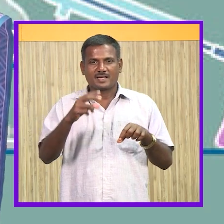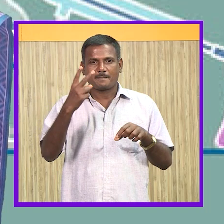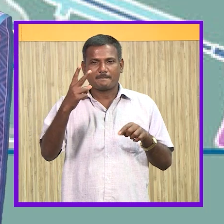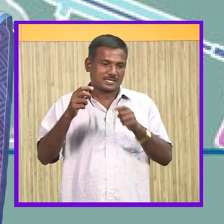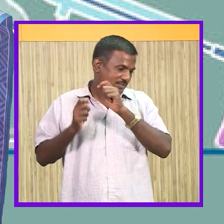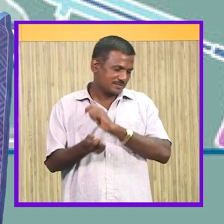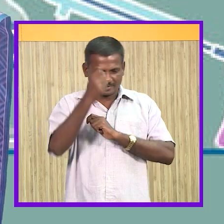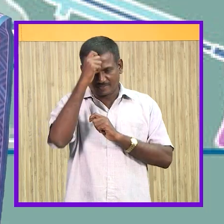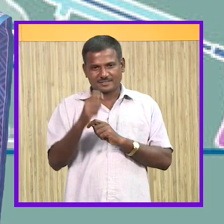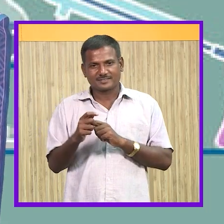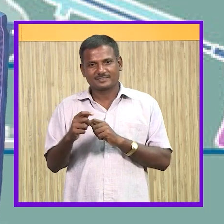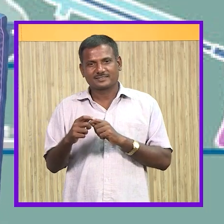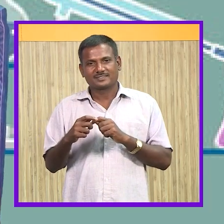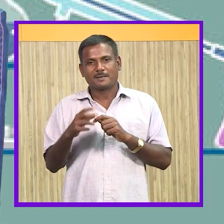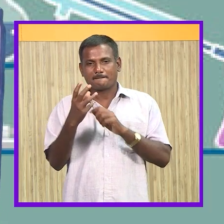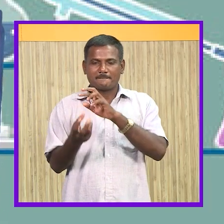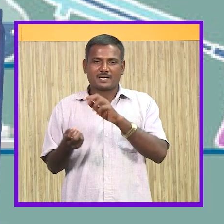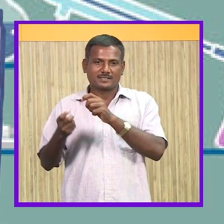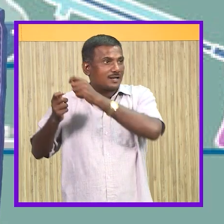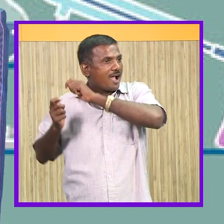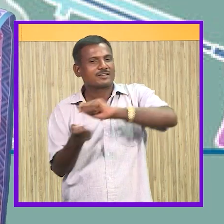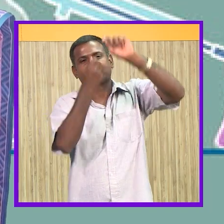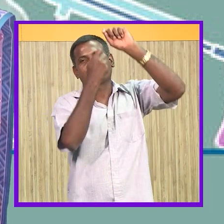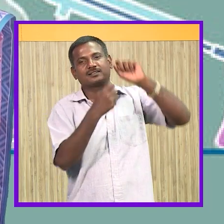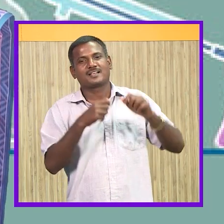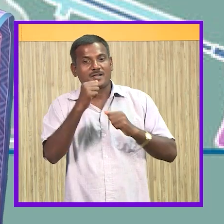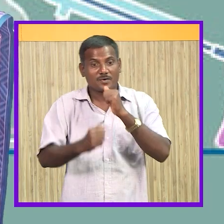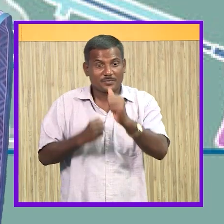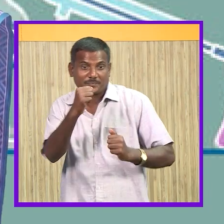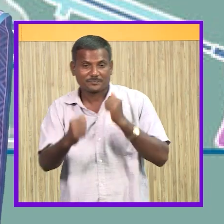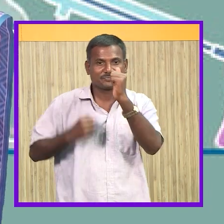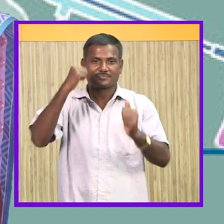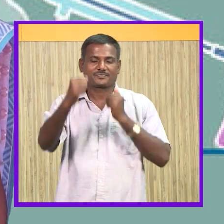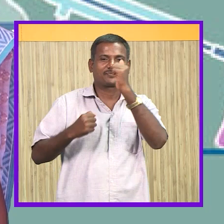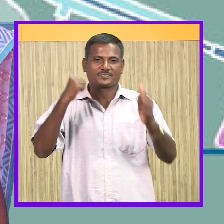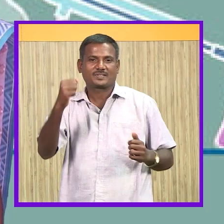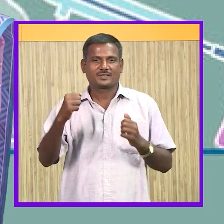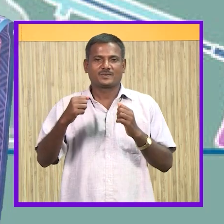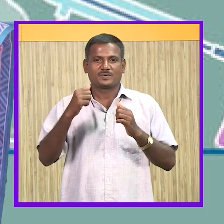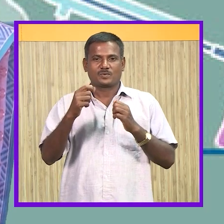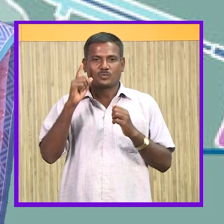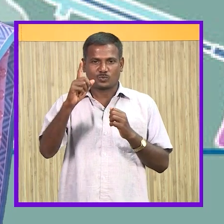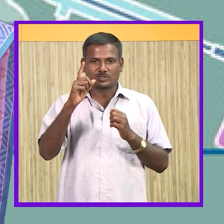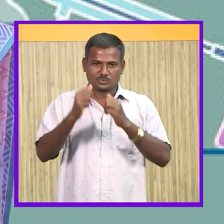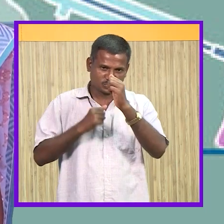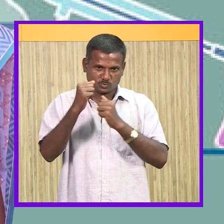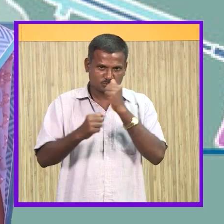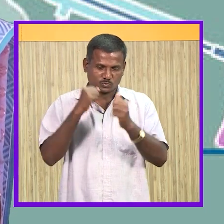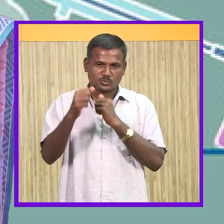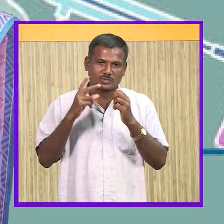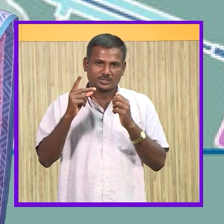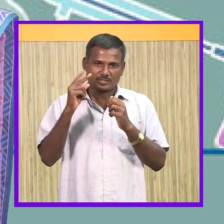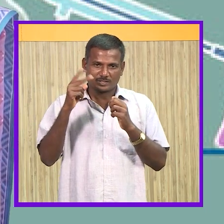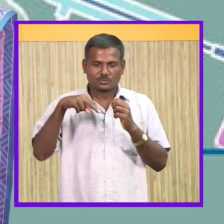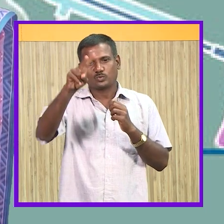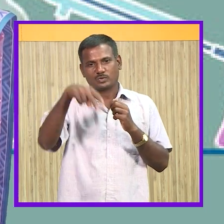பேட்ஸ்மேன் அவங்க ஒரு பால அடிச்சுட்டு என்ன செய்வாங்க, ரன் எடுக்க ஓடுவாங்க இல்லையா? அவங்க எப்பவும் ஒரு தடவை தான் ஓடுவாங்க அல்லது